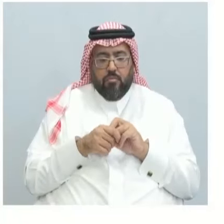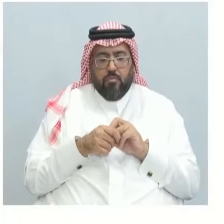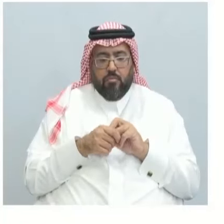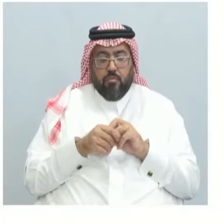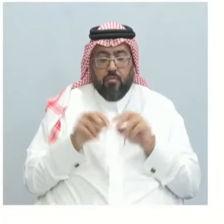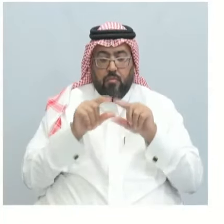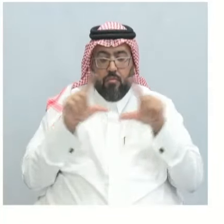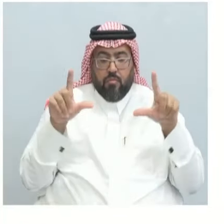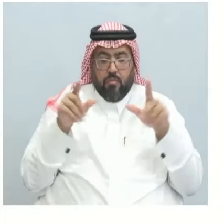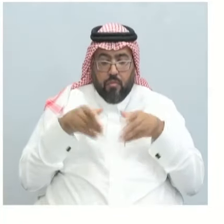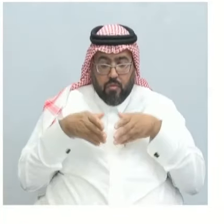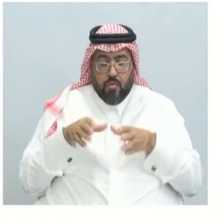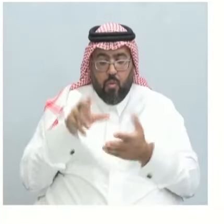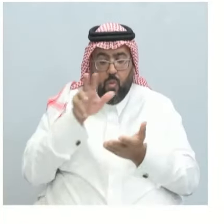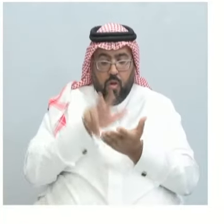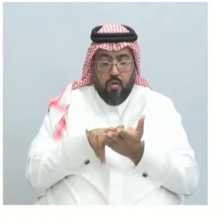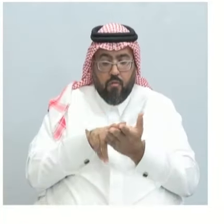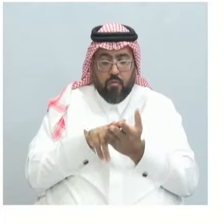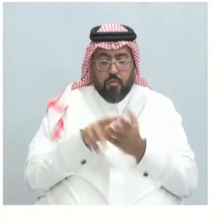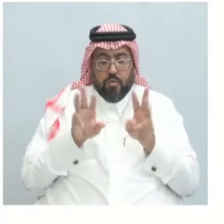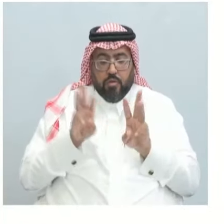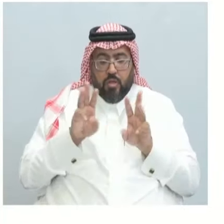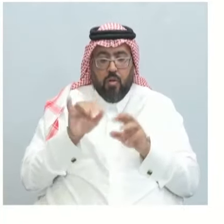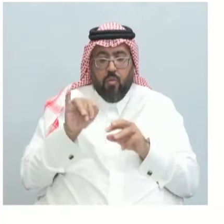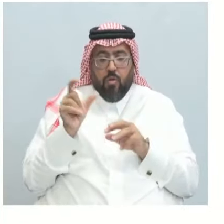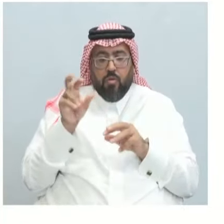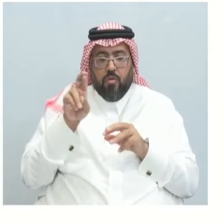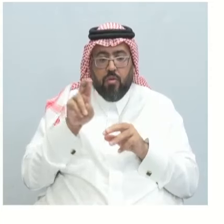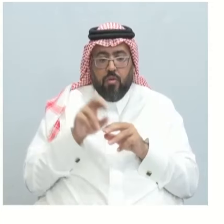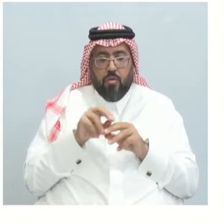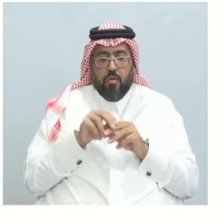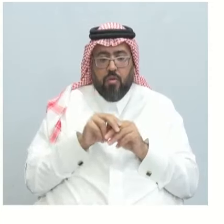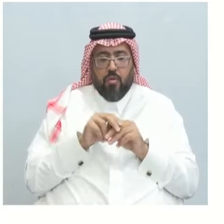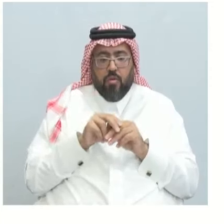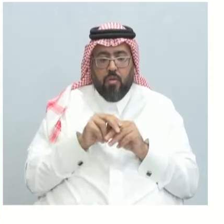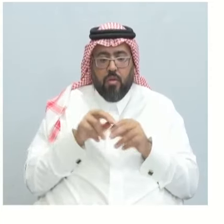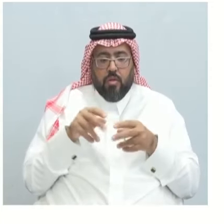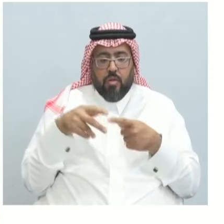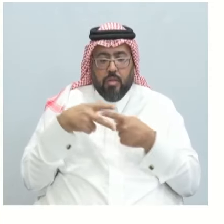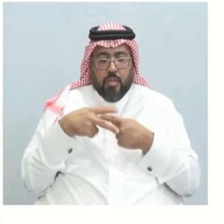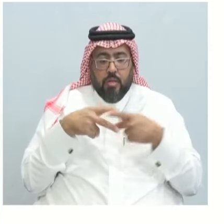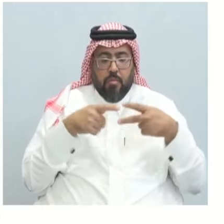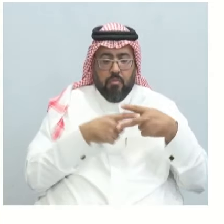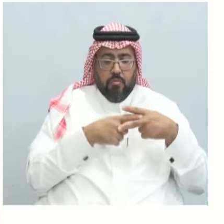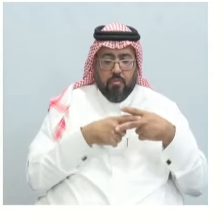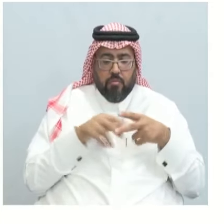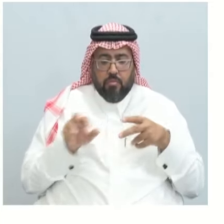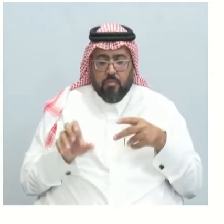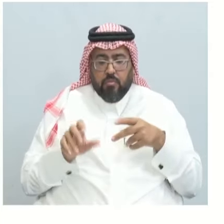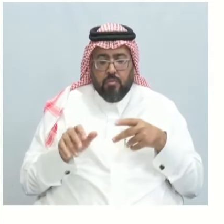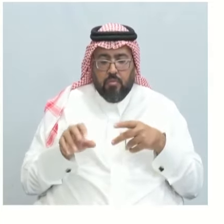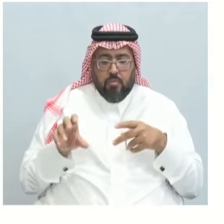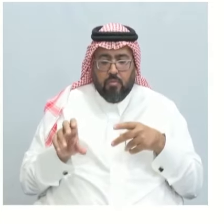وستظهر نافذه ايقاف تشغيل ويندوز وباستخدام مفاتيح الاسهم من لوحه المفاتيح